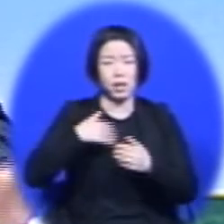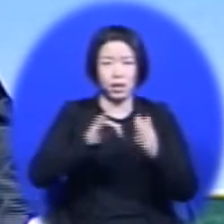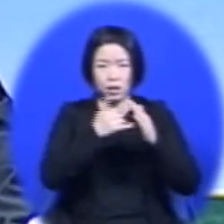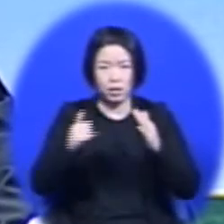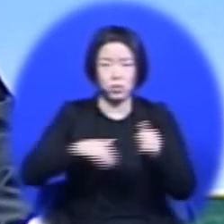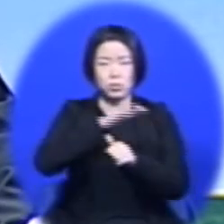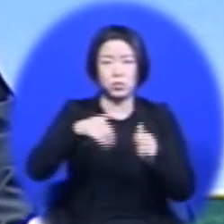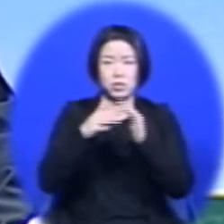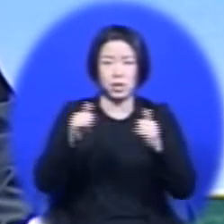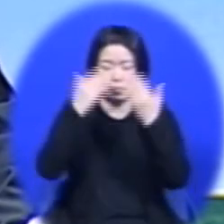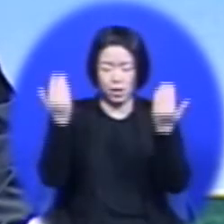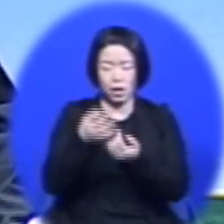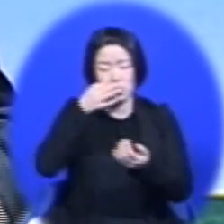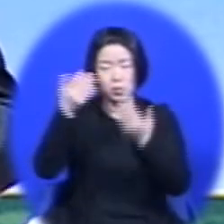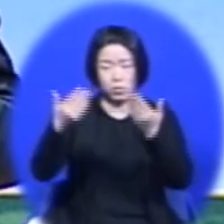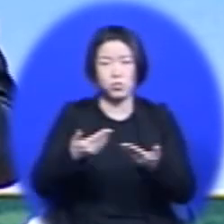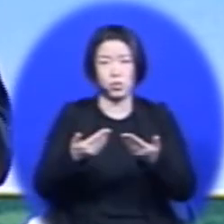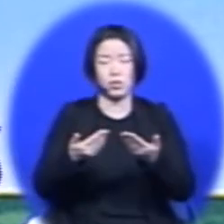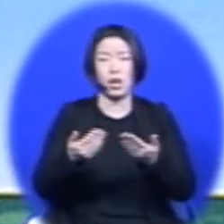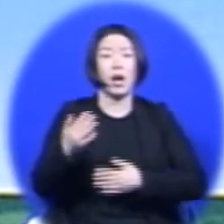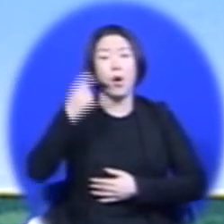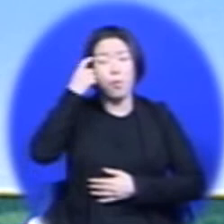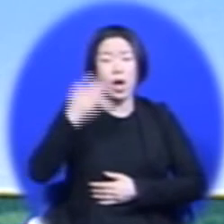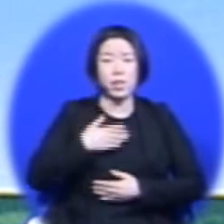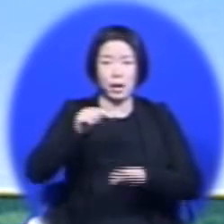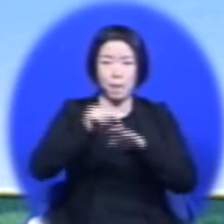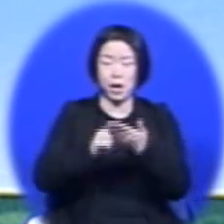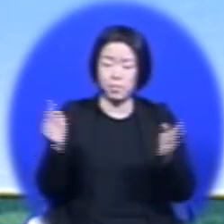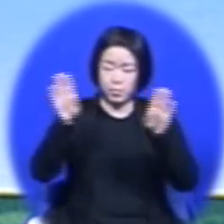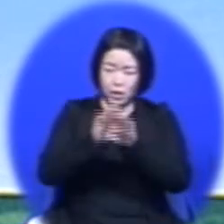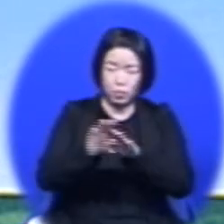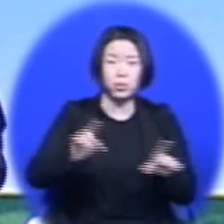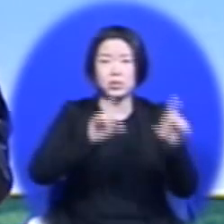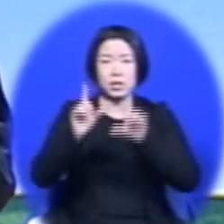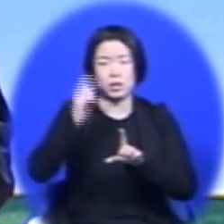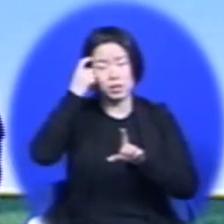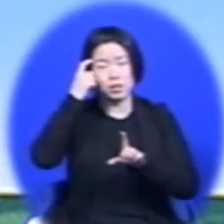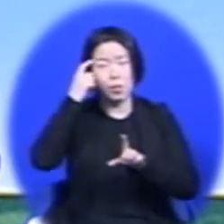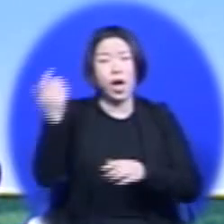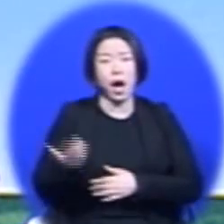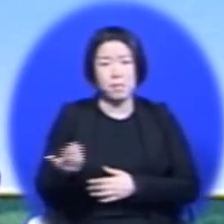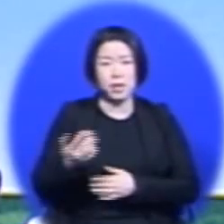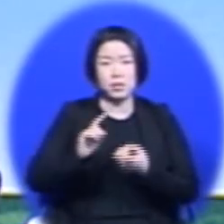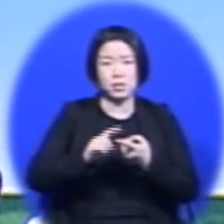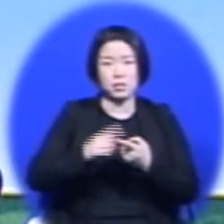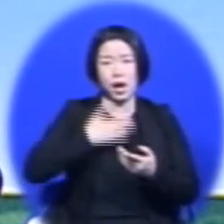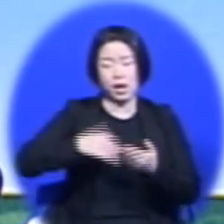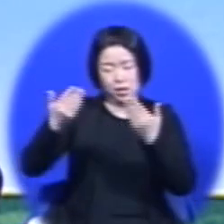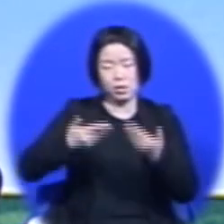사람들을 다 보여주셨습니다. 그리고 내가 왜 마음을 닫고 살았는지, 왜 그렇게 아팠는지를 알게